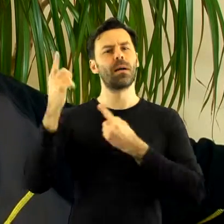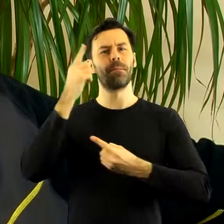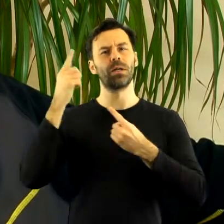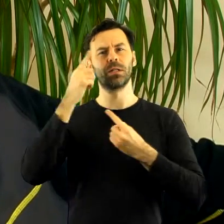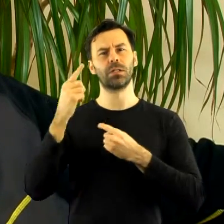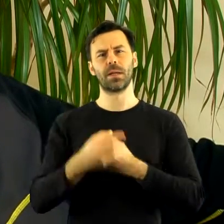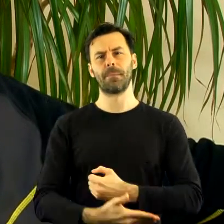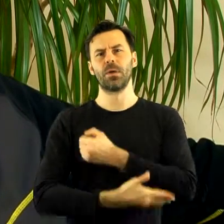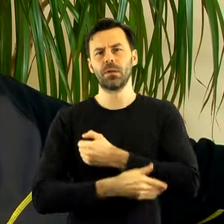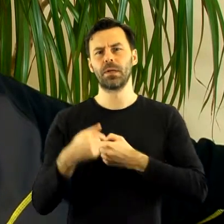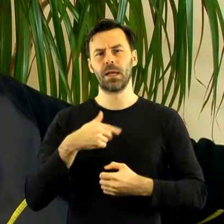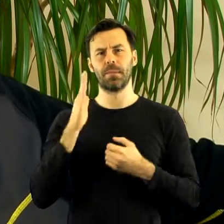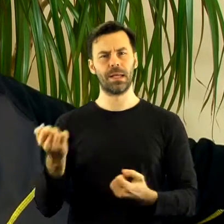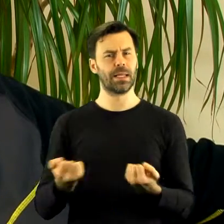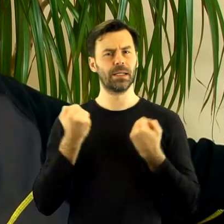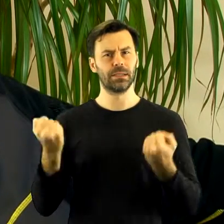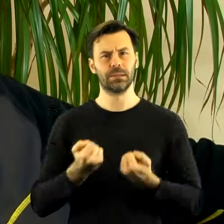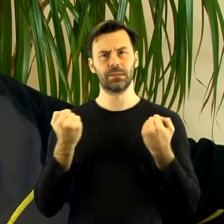ja w tym obszarze będę się starał